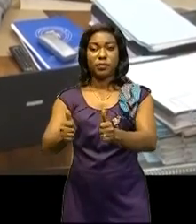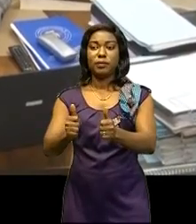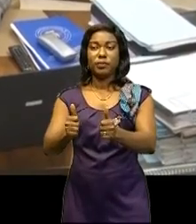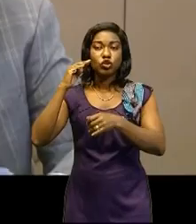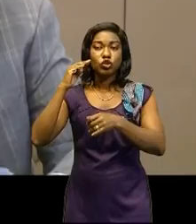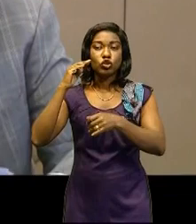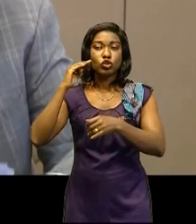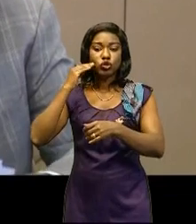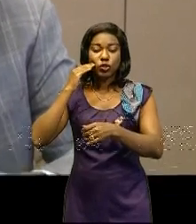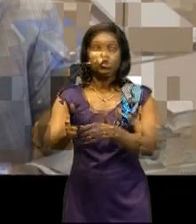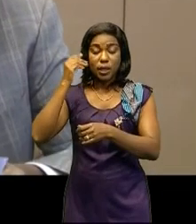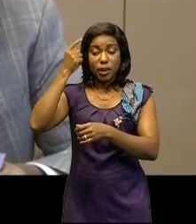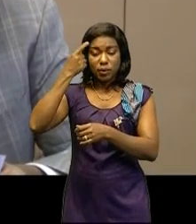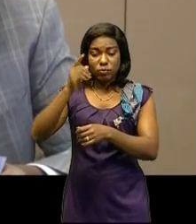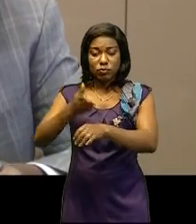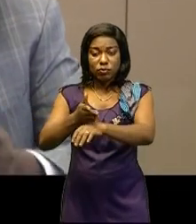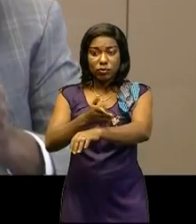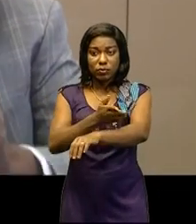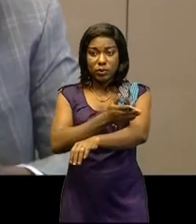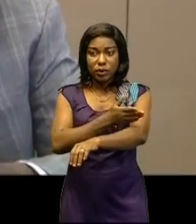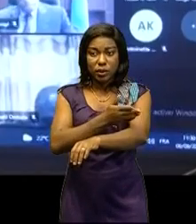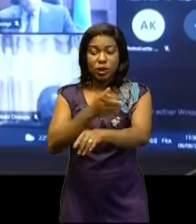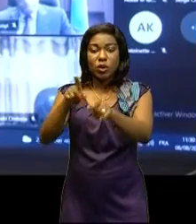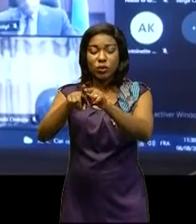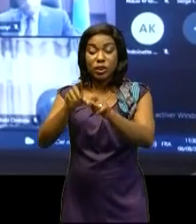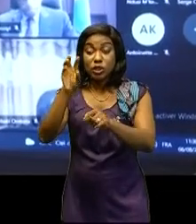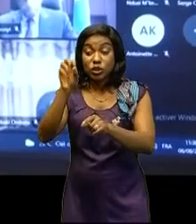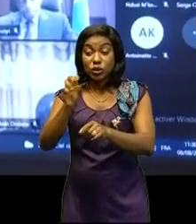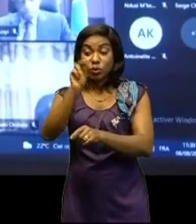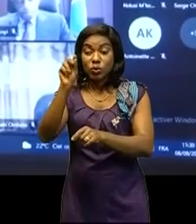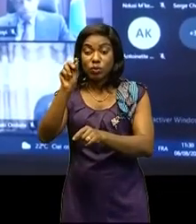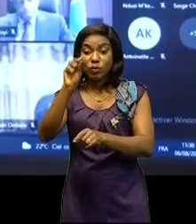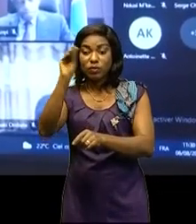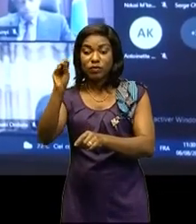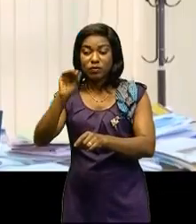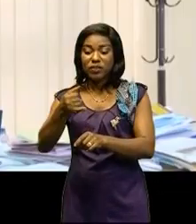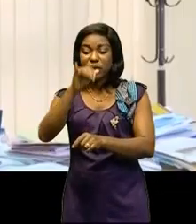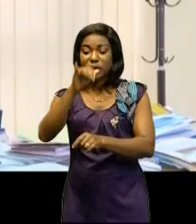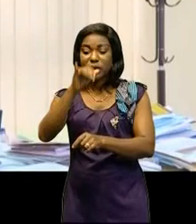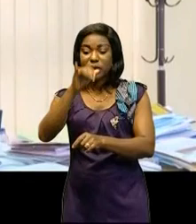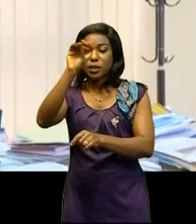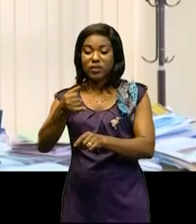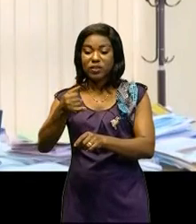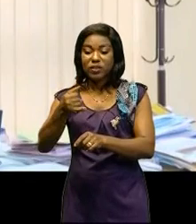taux mensuel d'inflation s'est situé à 0,42% contre un taux